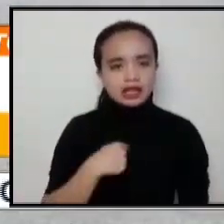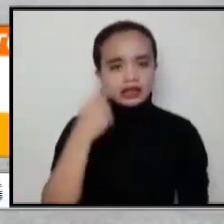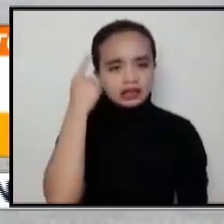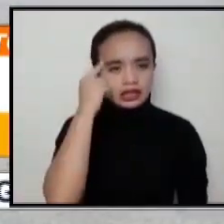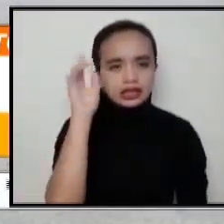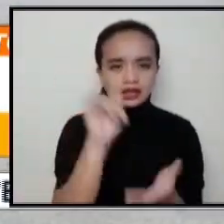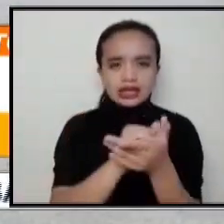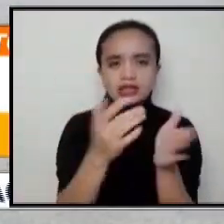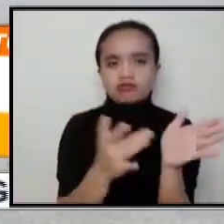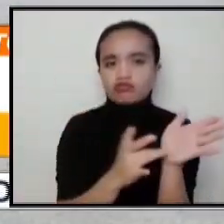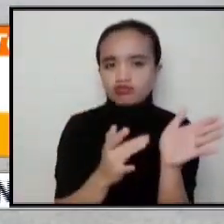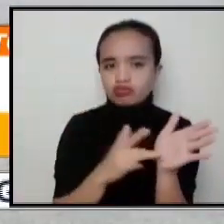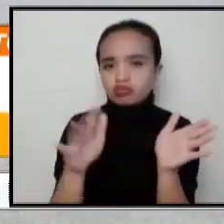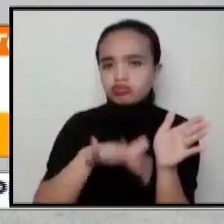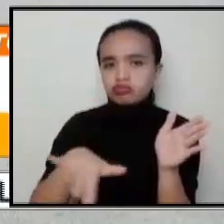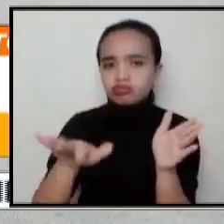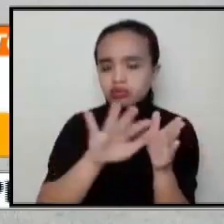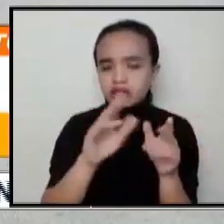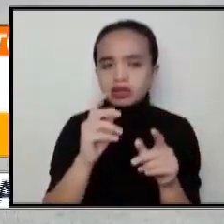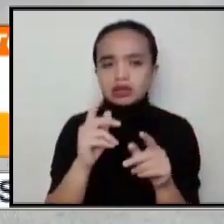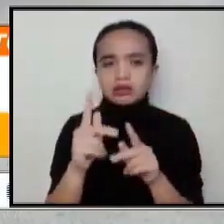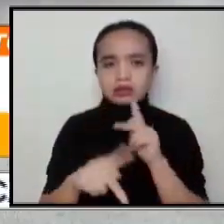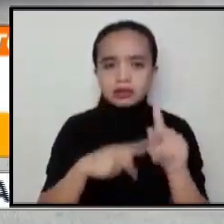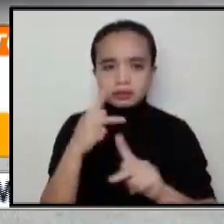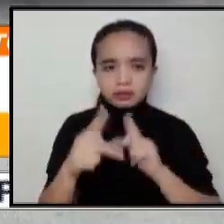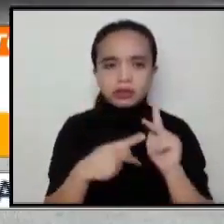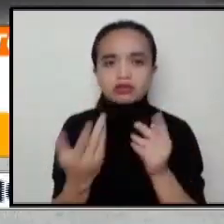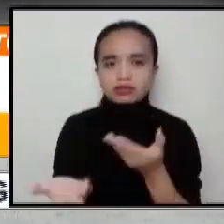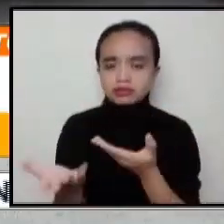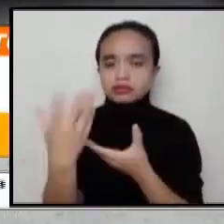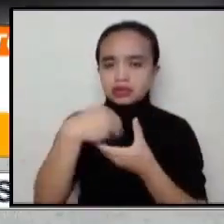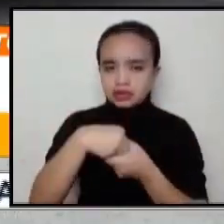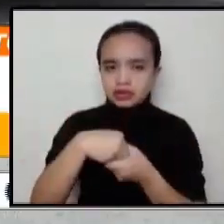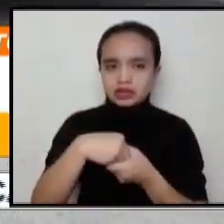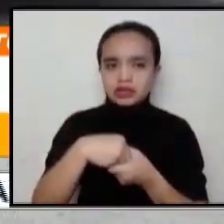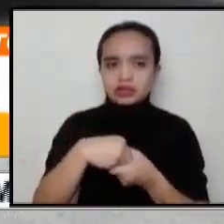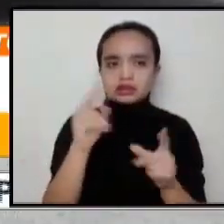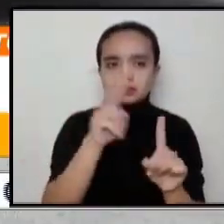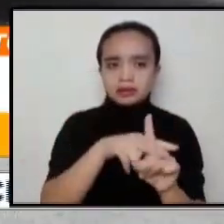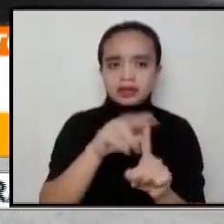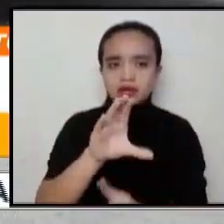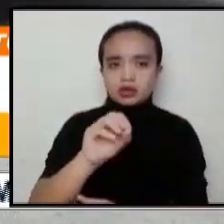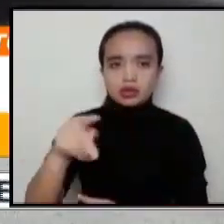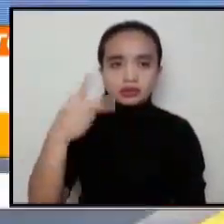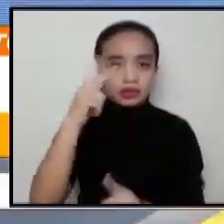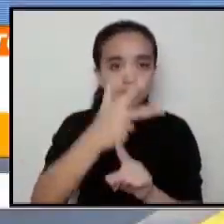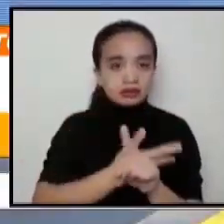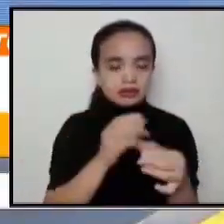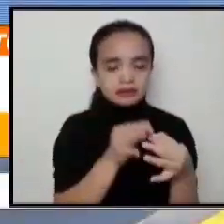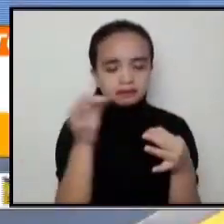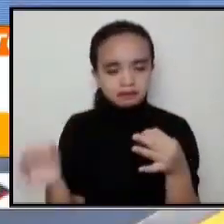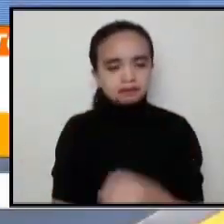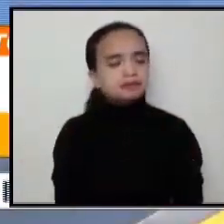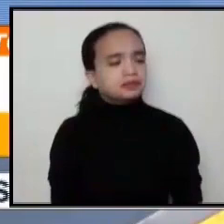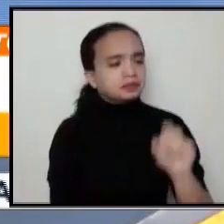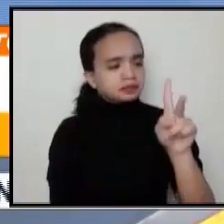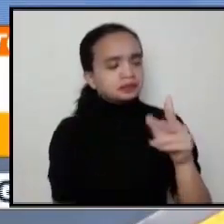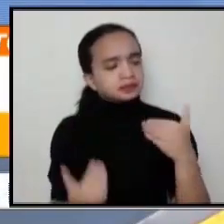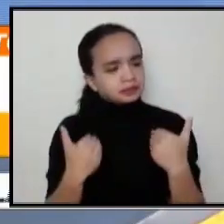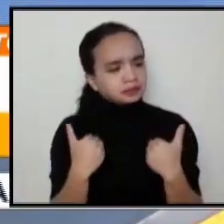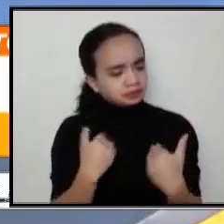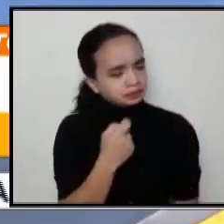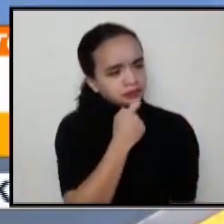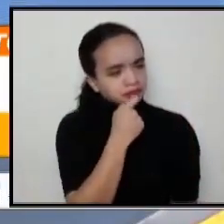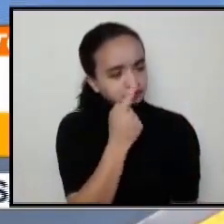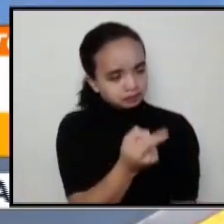nating kasamahan na sumama sa consolidation itong 3-month extension. Okay, sir, may mga nagsasabi na yung mga